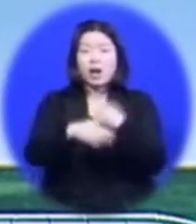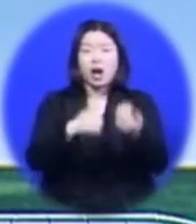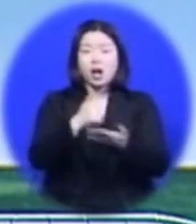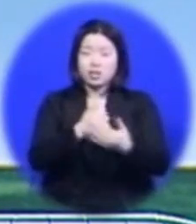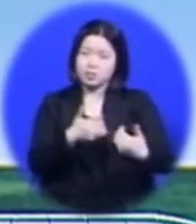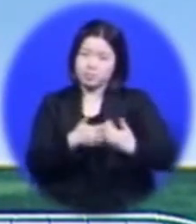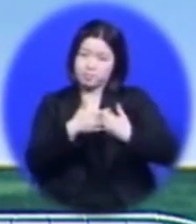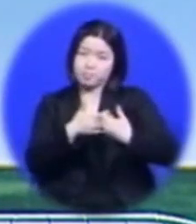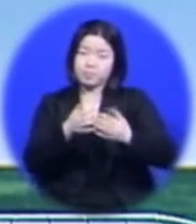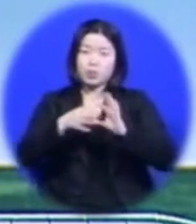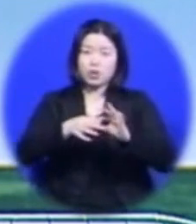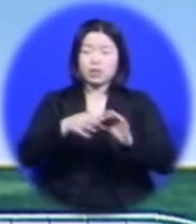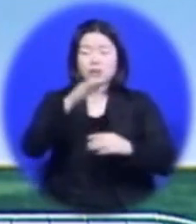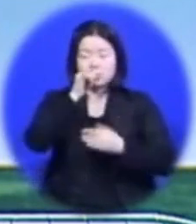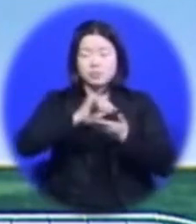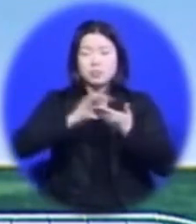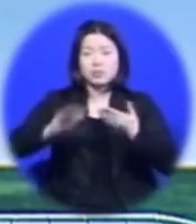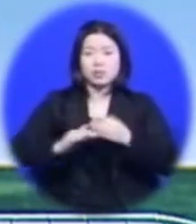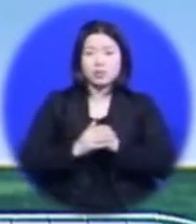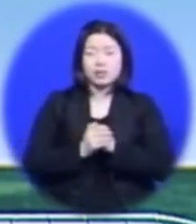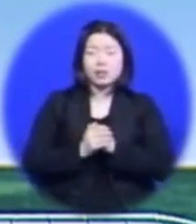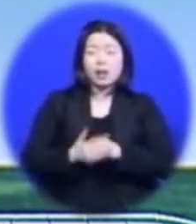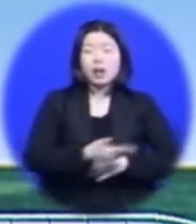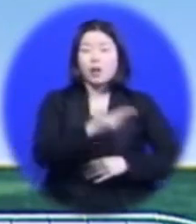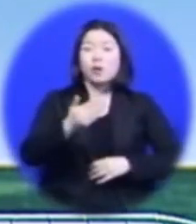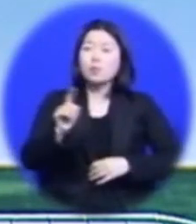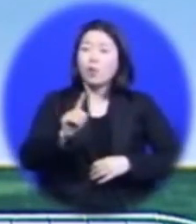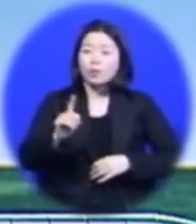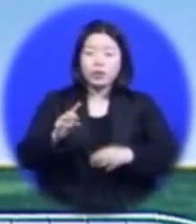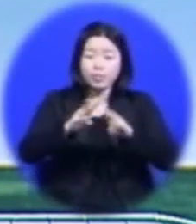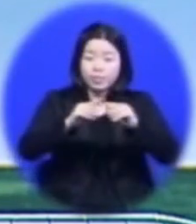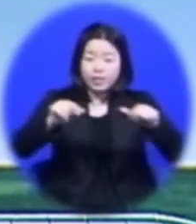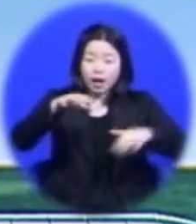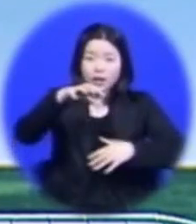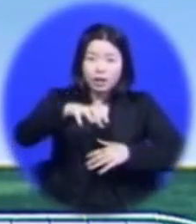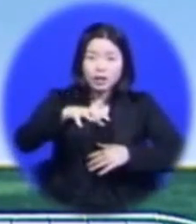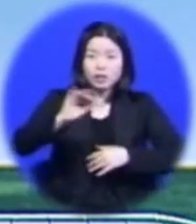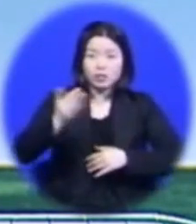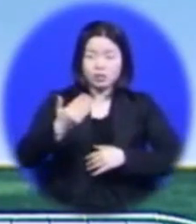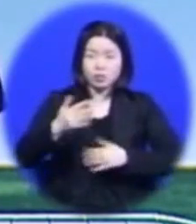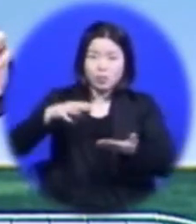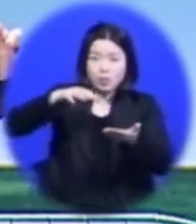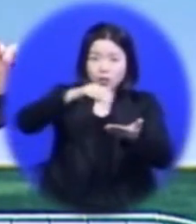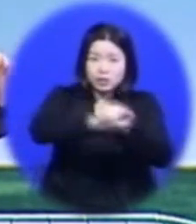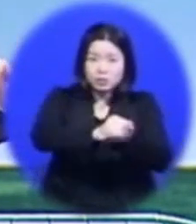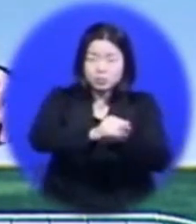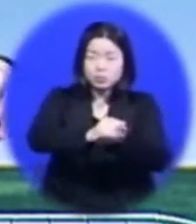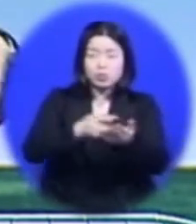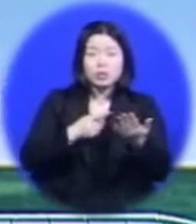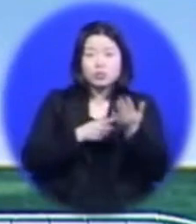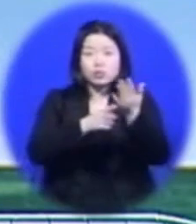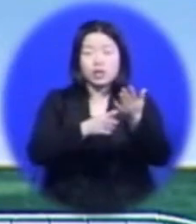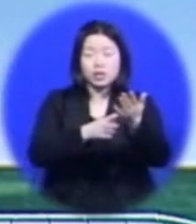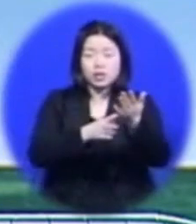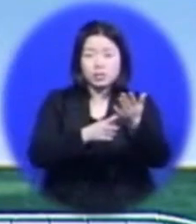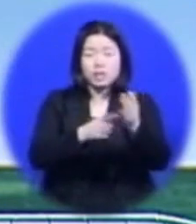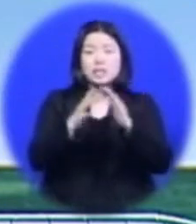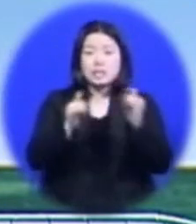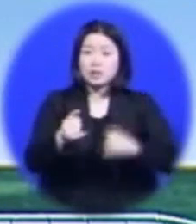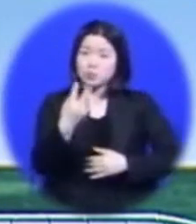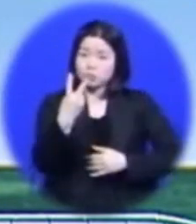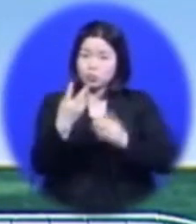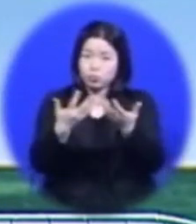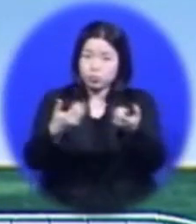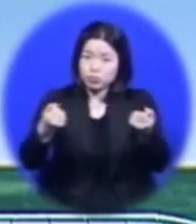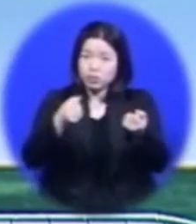적대 관계였다는 거죠. 여러분, 어떤 영토에 대해서 지배권을 주장하는 세력이 두 세력이 있으면